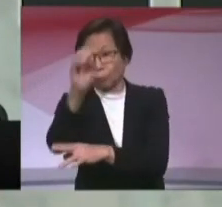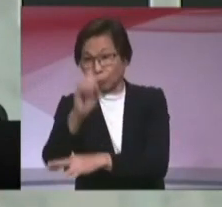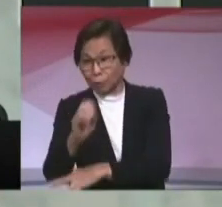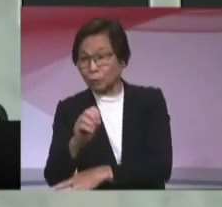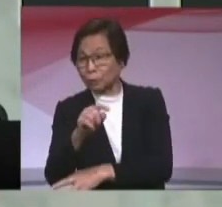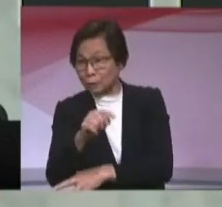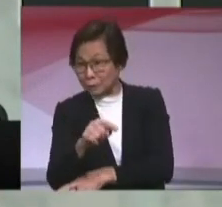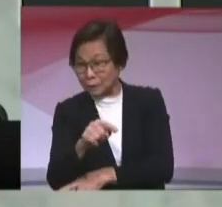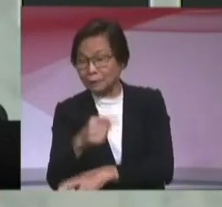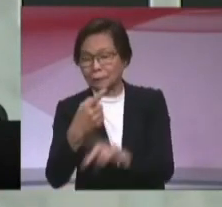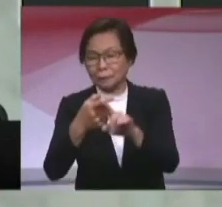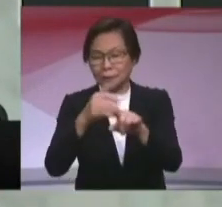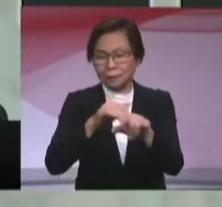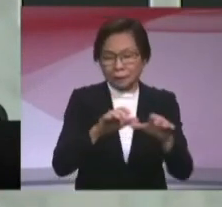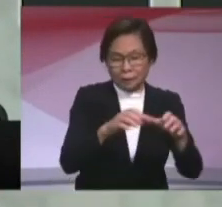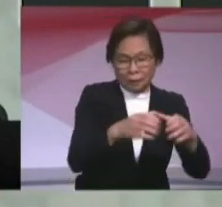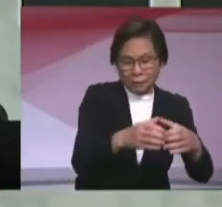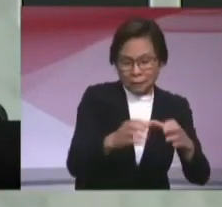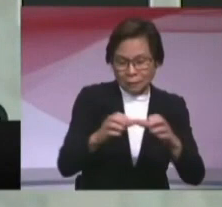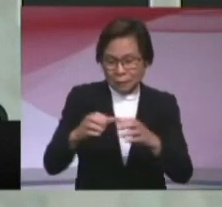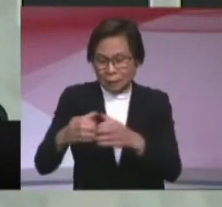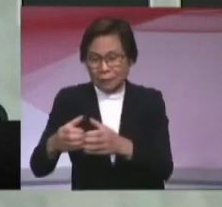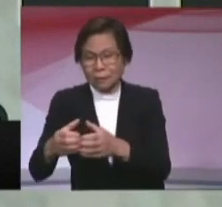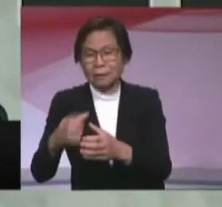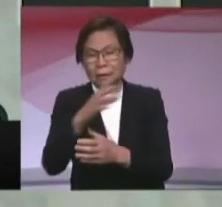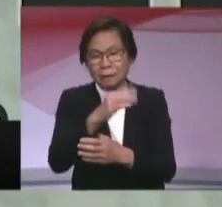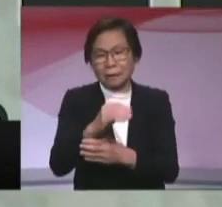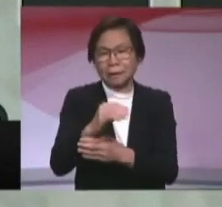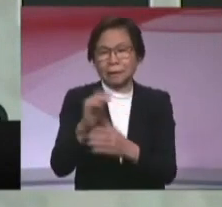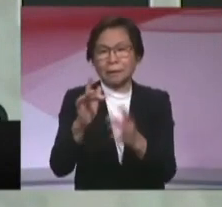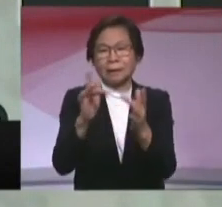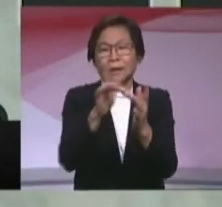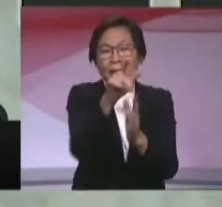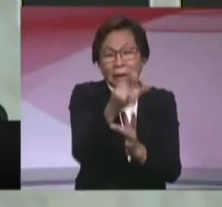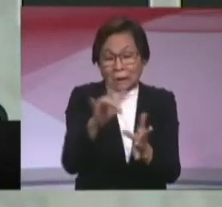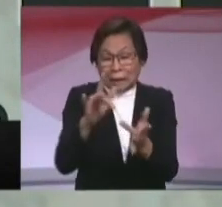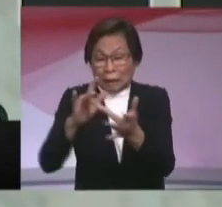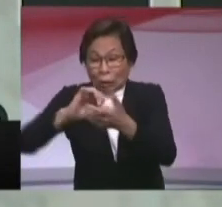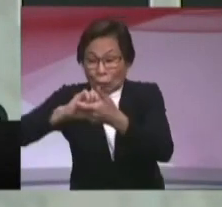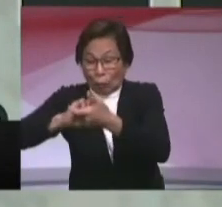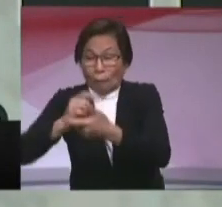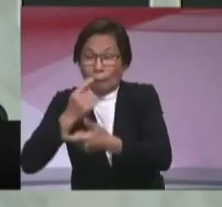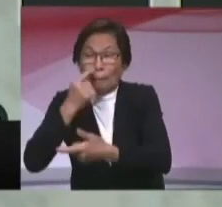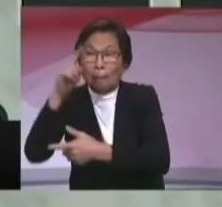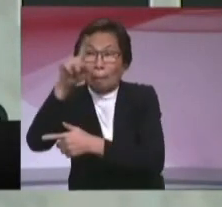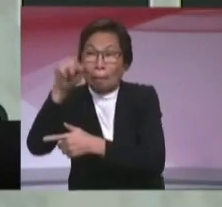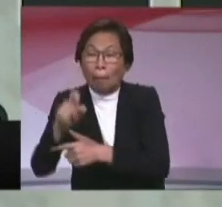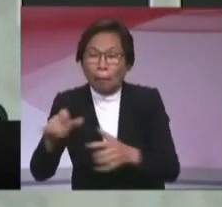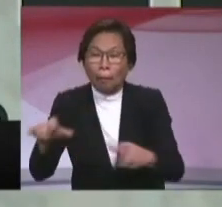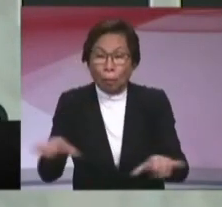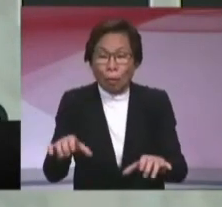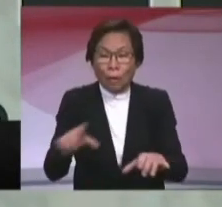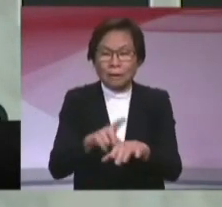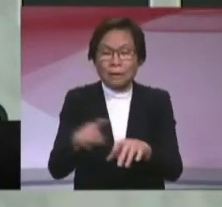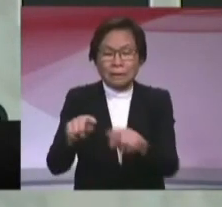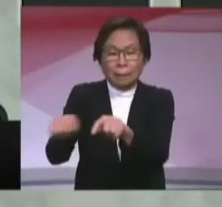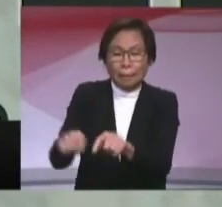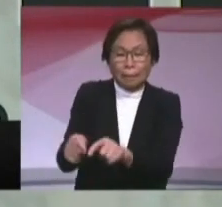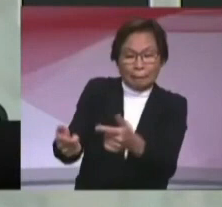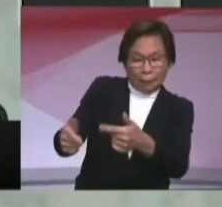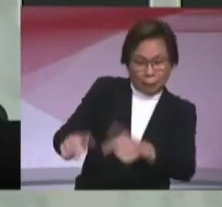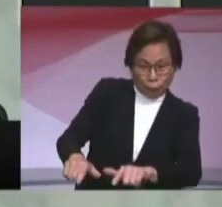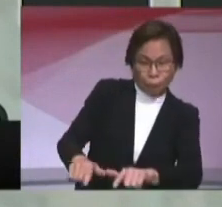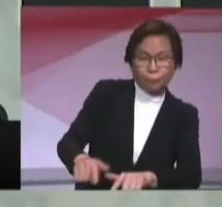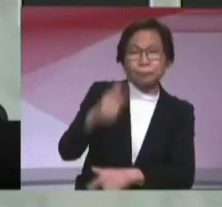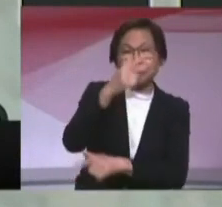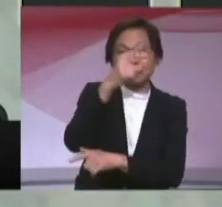73.7% adalah daripada kluster-kluster dan saringan kontak rapat COVID-19 yang aktif dijalankan di lapangan.